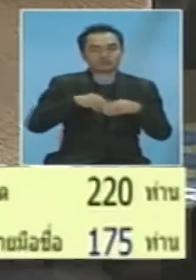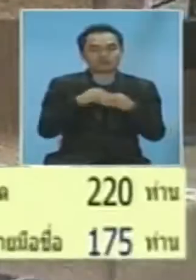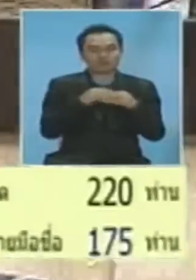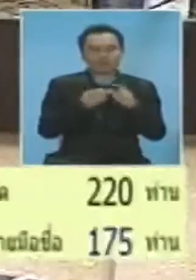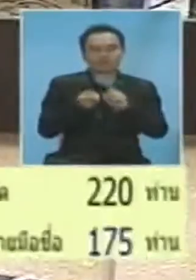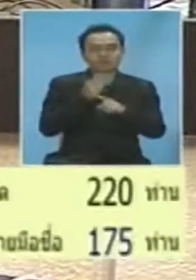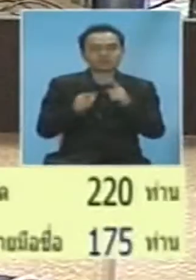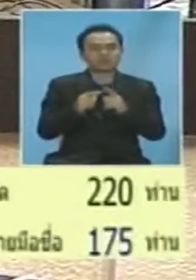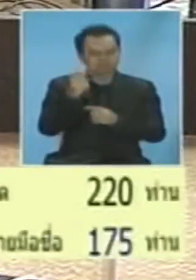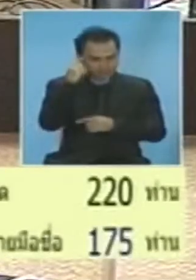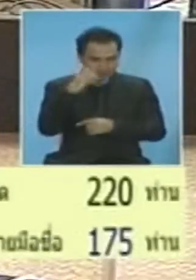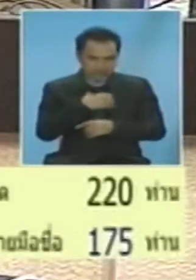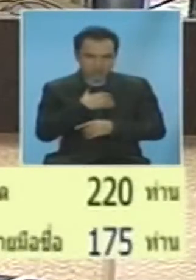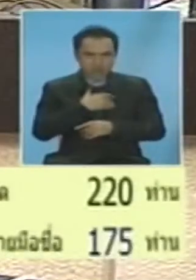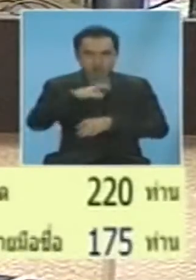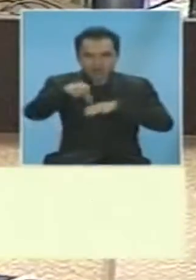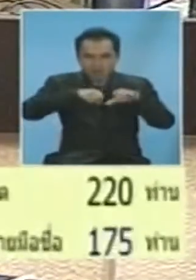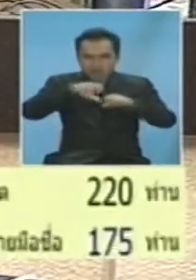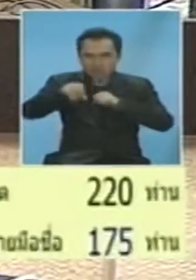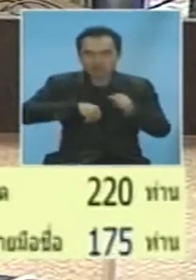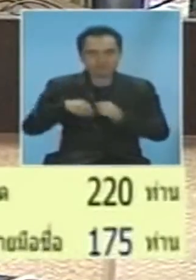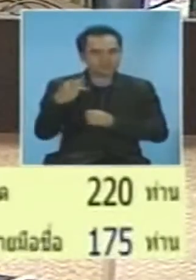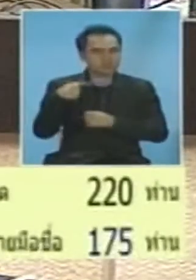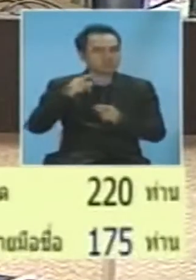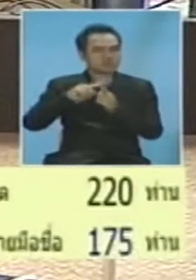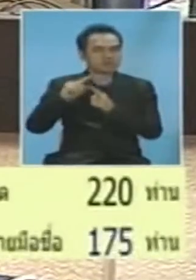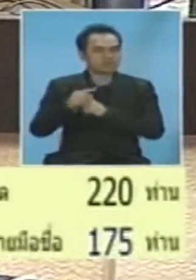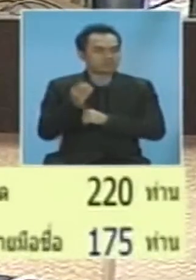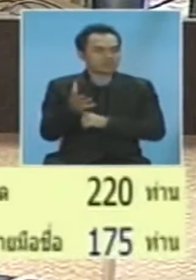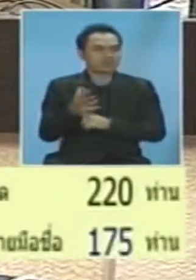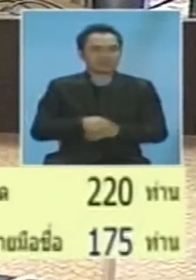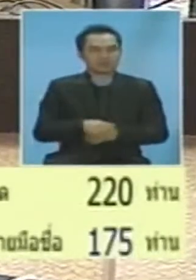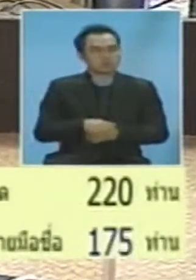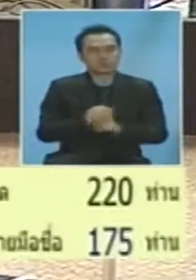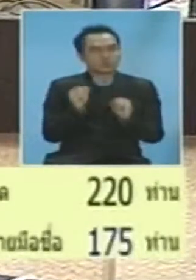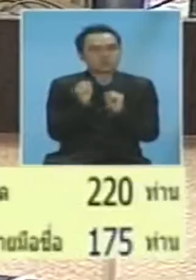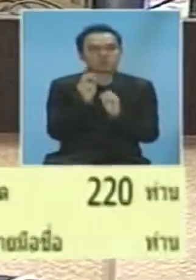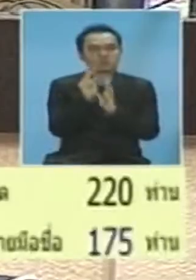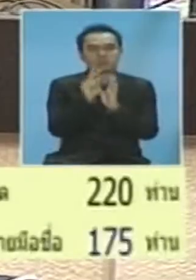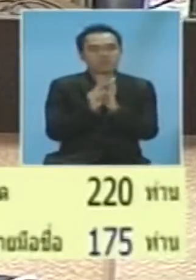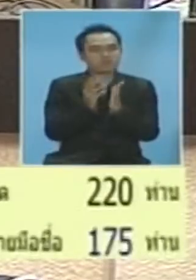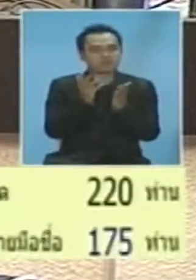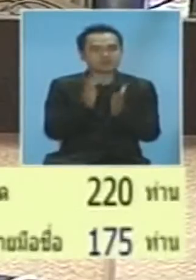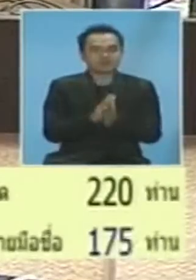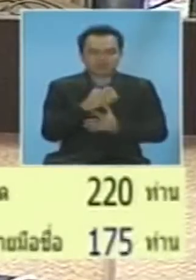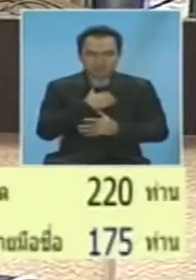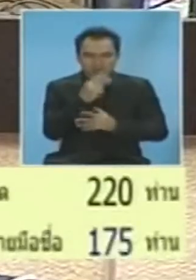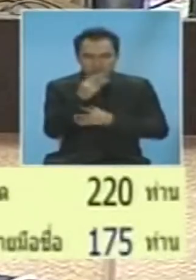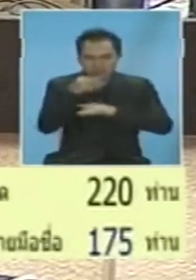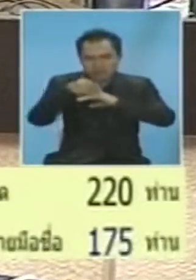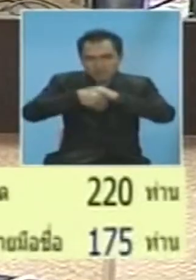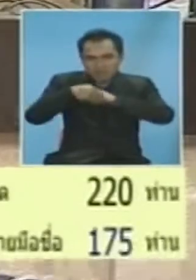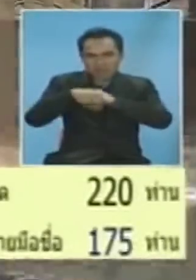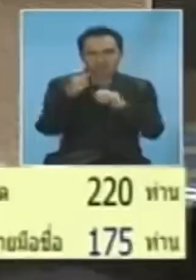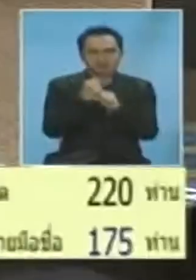เล่นแร่แปรธาตุหาประโยชน์จากโครงการนี้อย่างมากมายโดยไม่เกรงกลัวต่อกฎหมายบ้านเมืองมีการทำกันเป็นกระบว